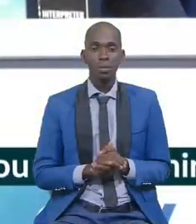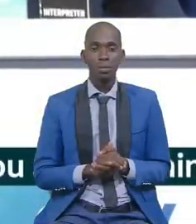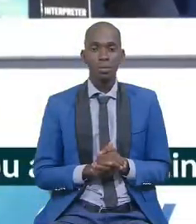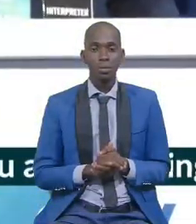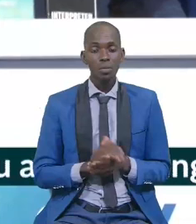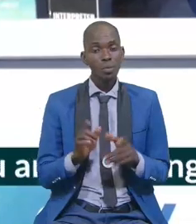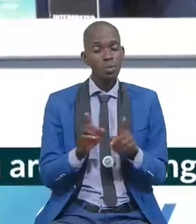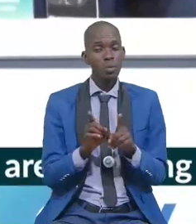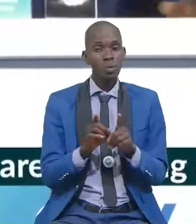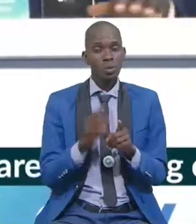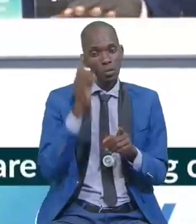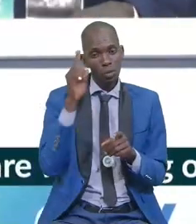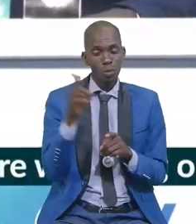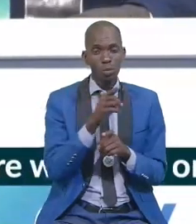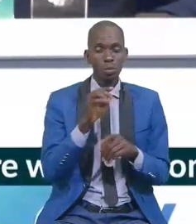Donc, être en ligne,